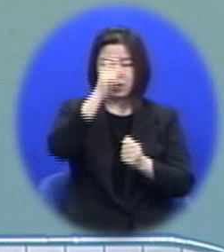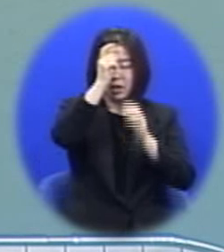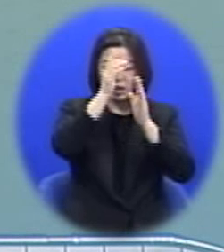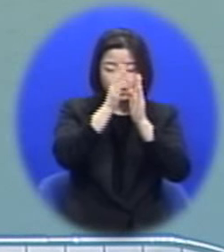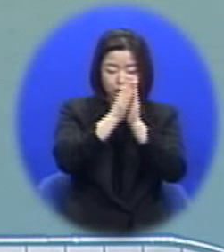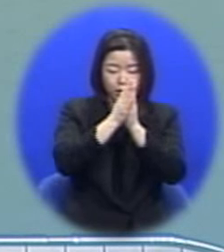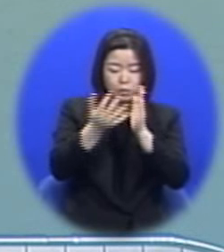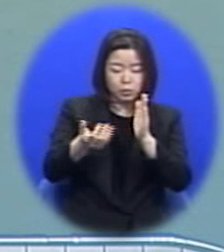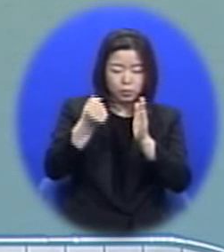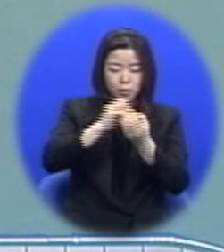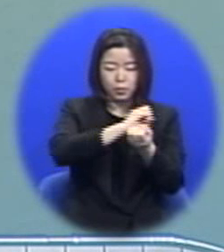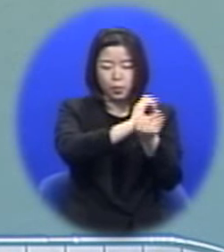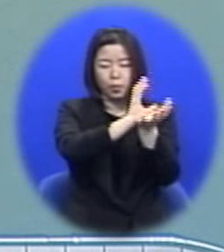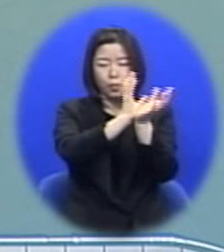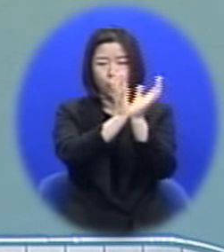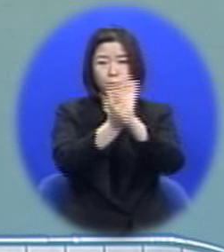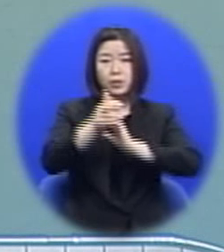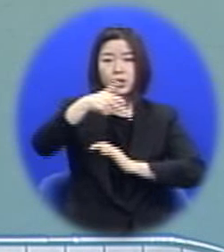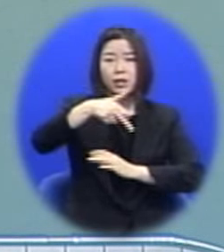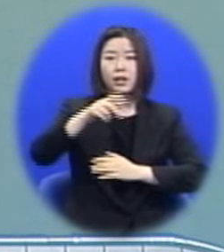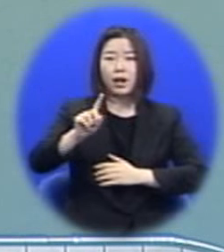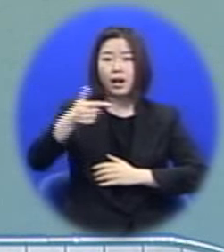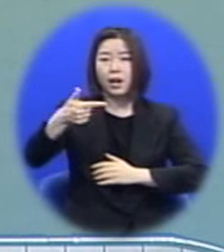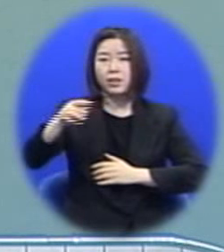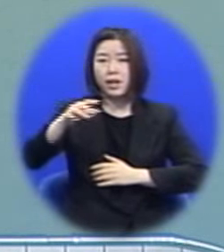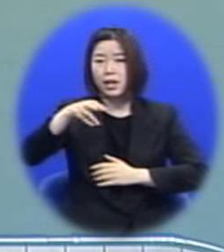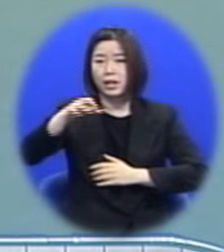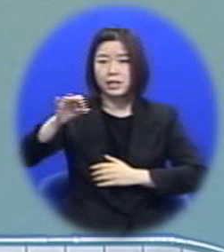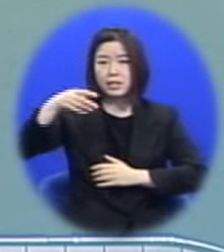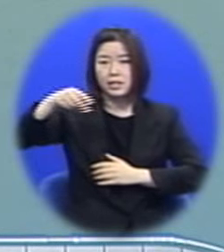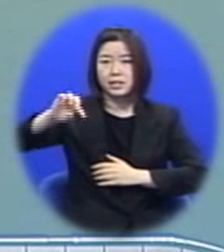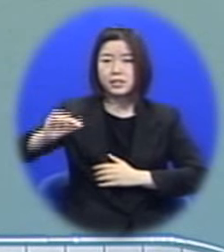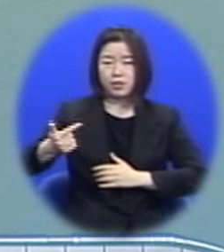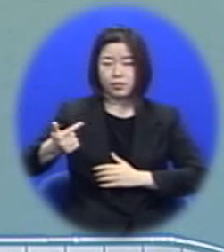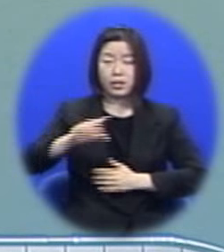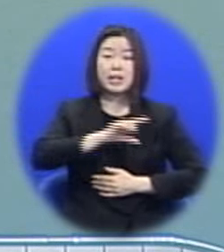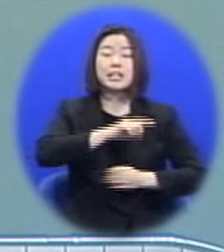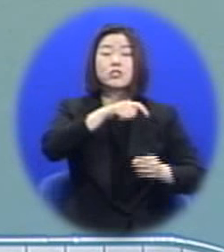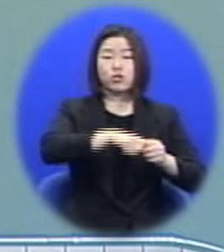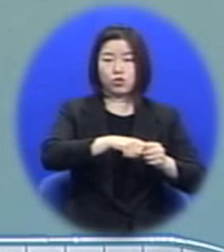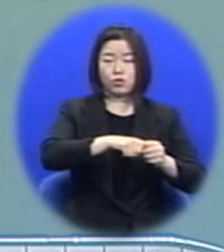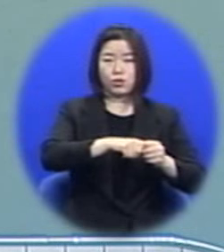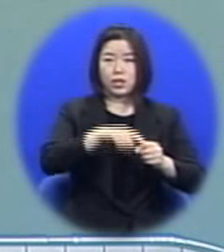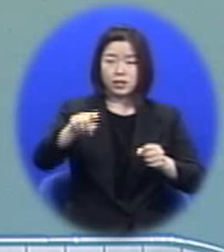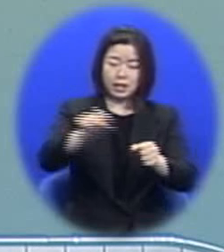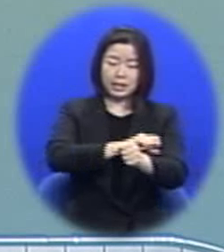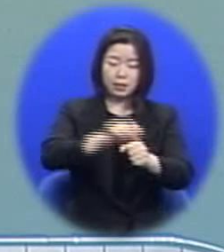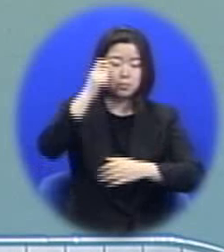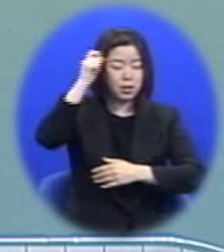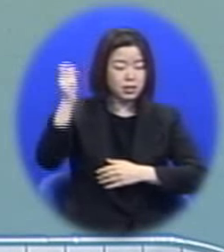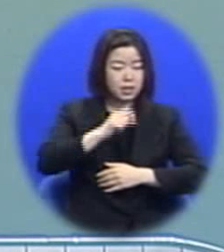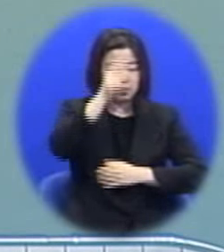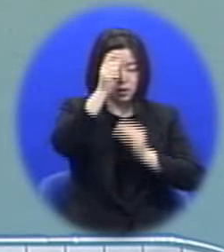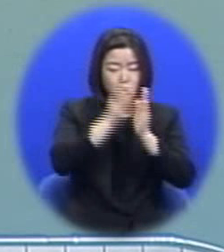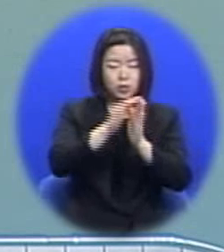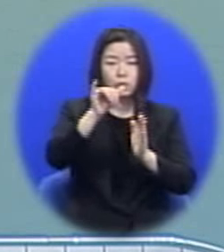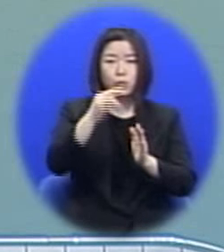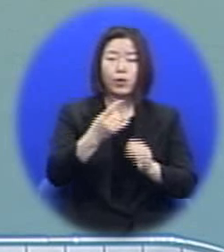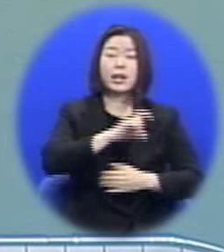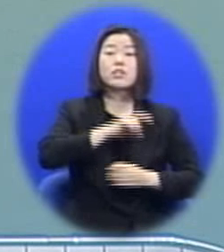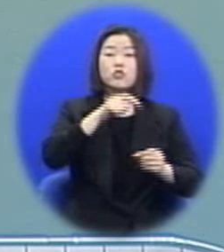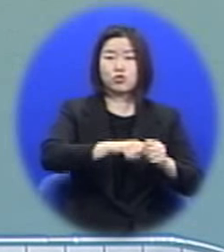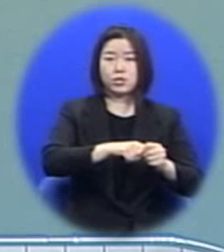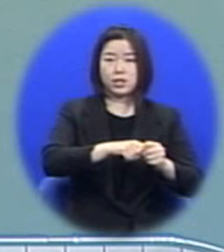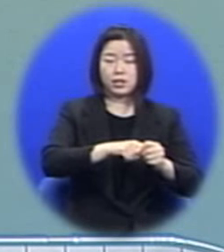기도로 꽃피우는 카네이션. 그게 그해 젊은이 교회 특별 새벽기도 주제입니다. 기도로